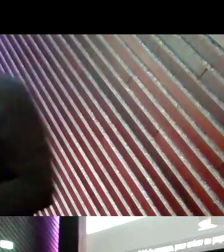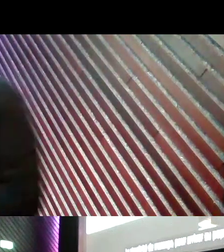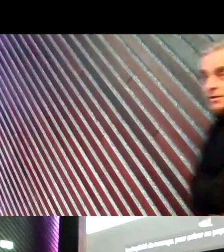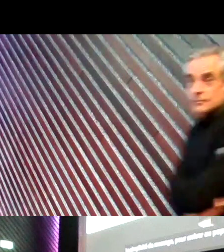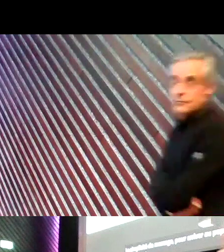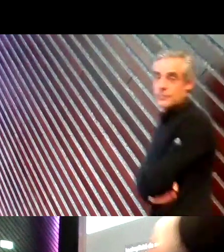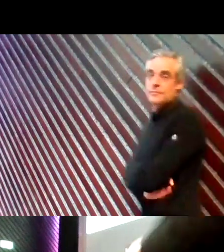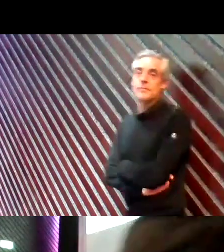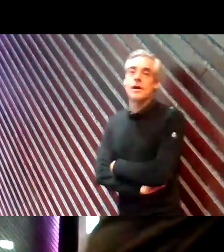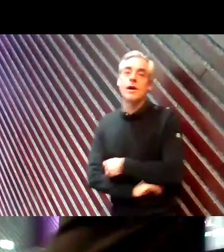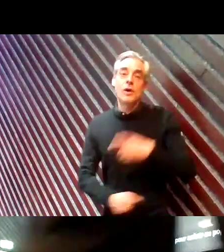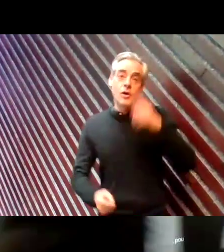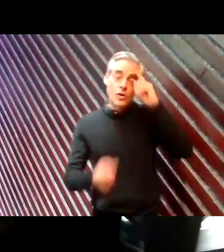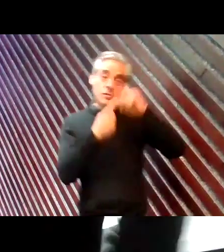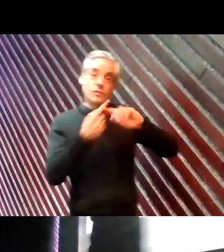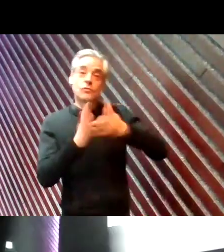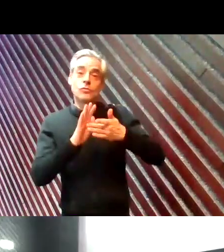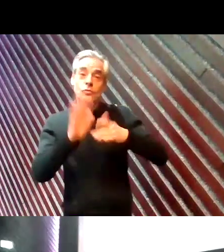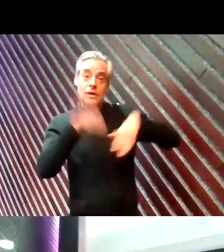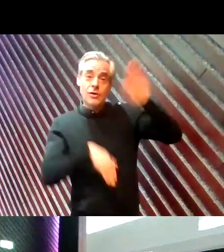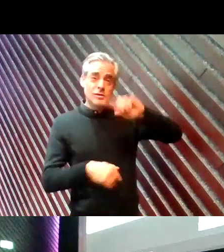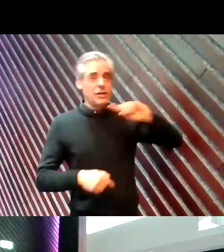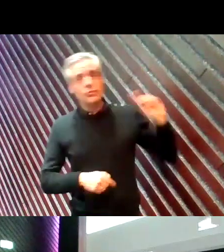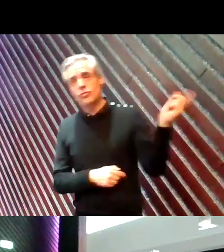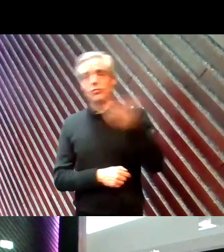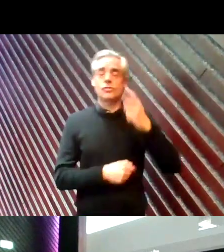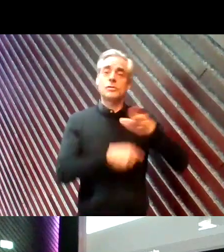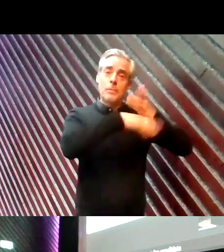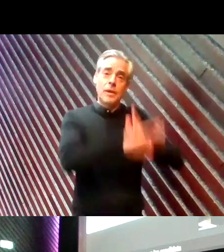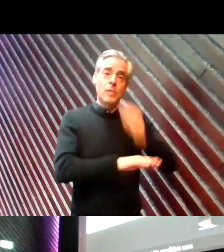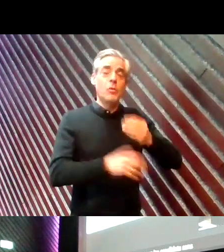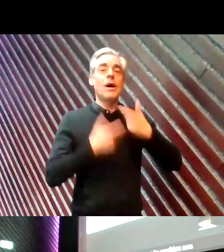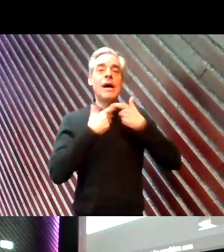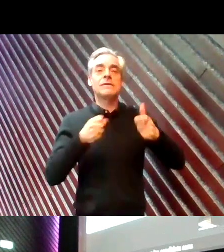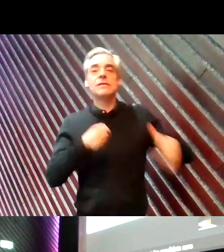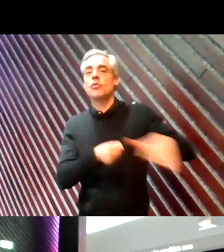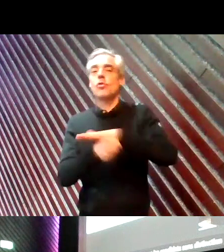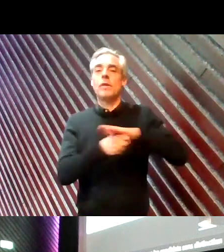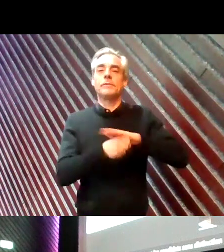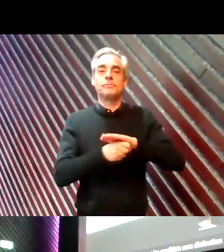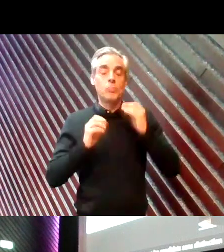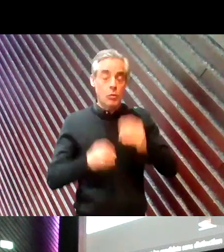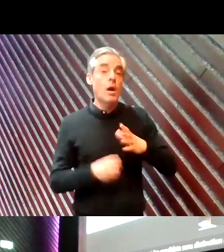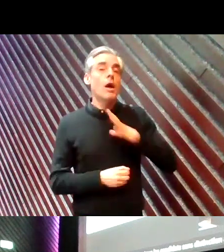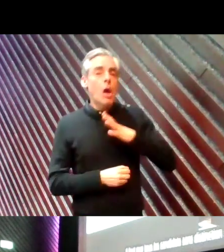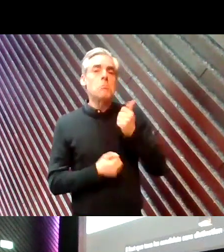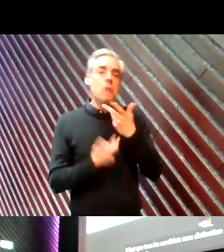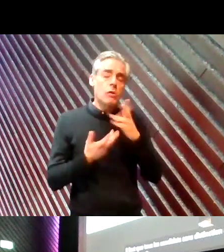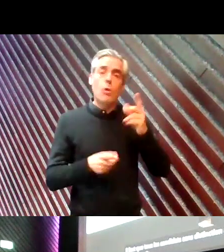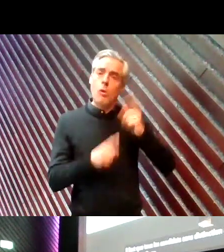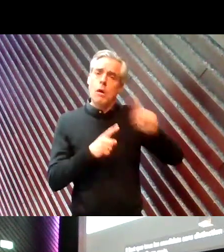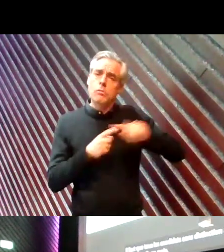sans distinction et bien les outils en main pourraient être parfaitement décusés. Il y eu quelques